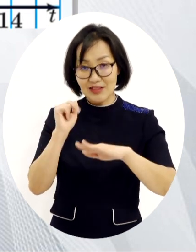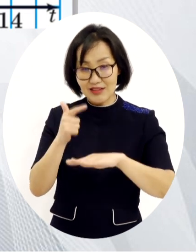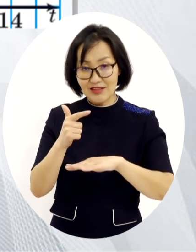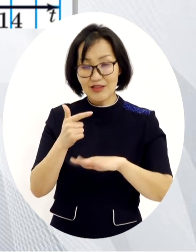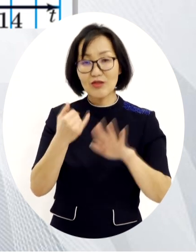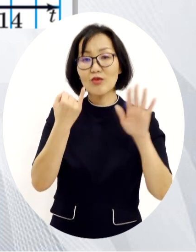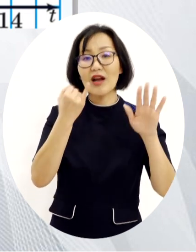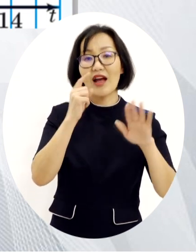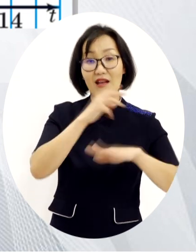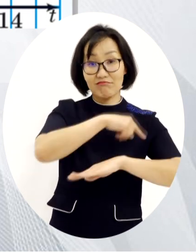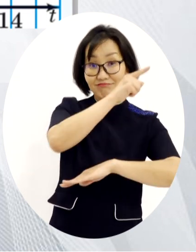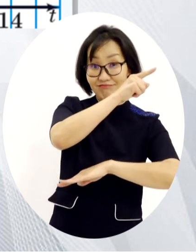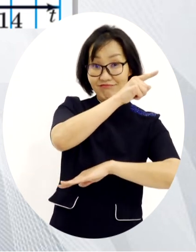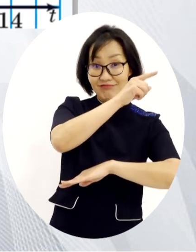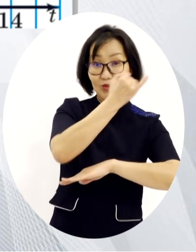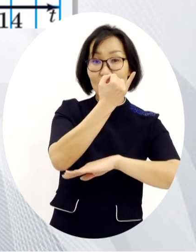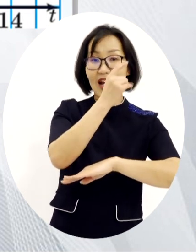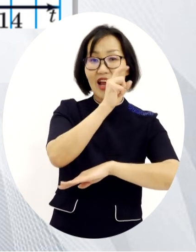цагт 6 хэм байсан байна.